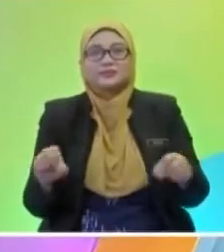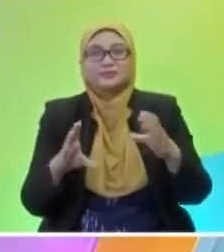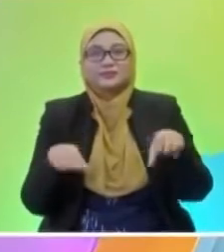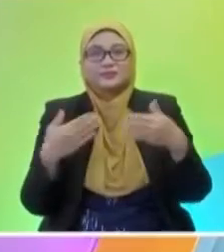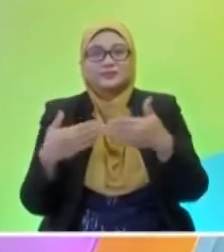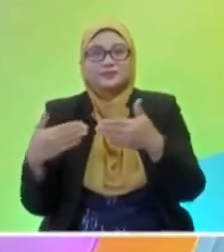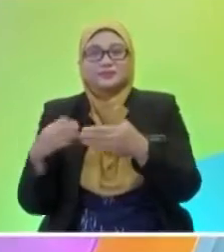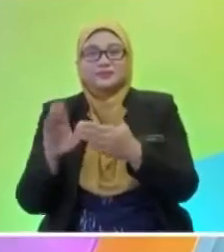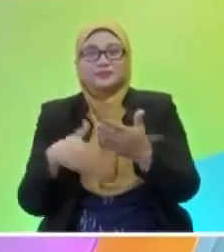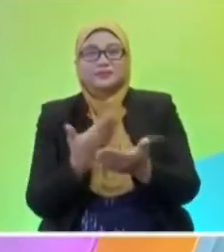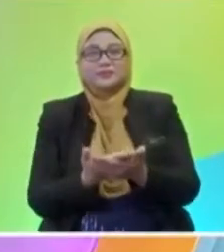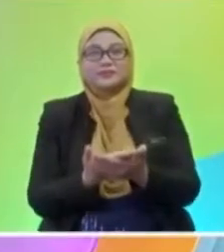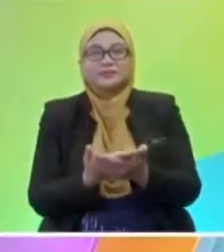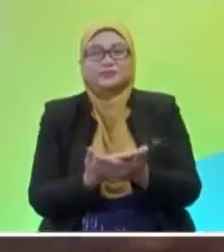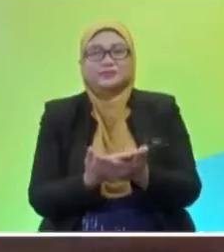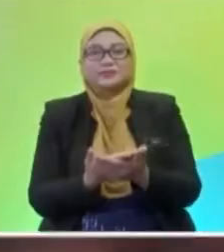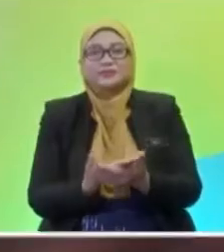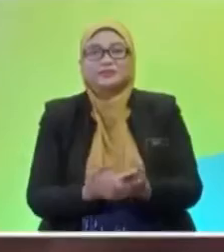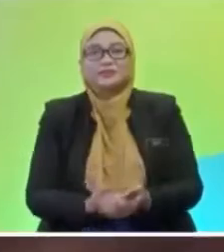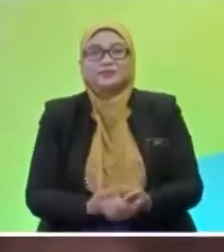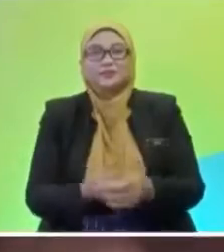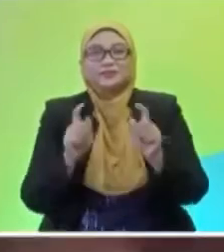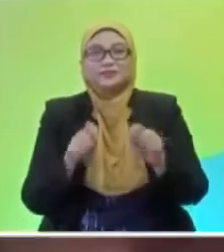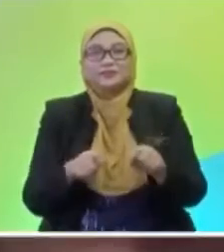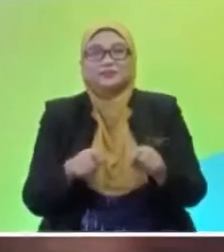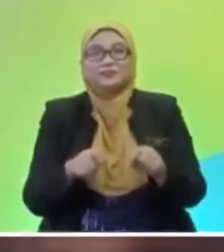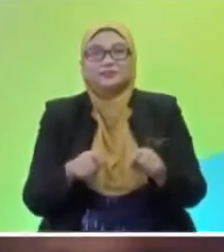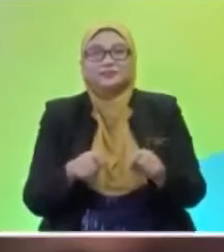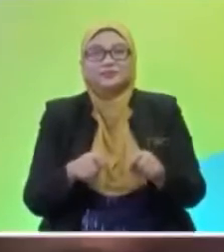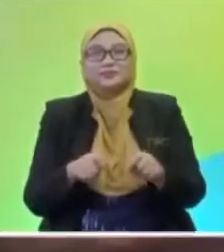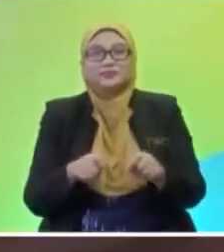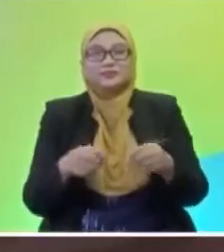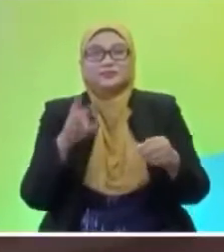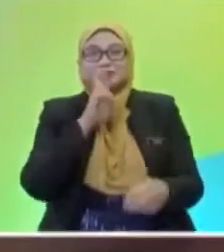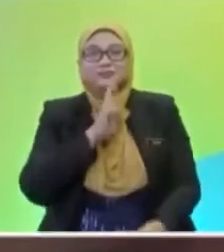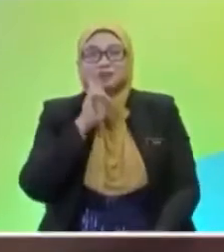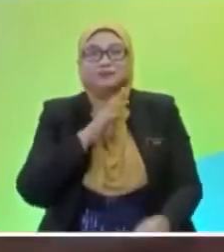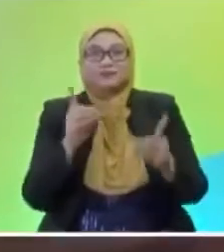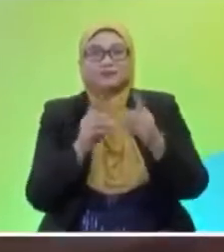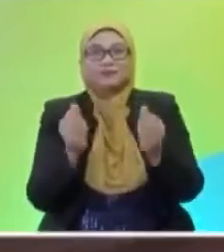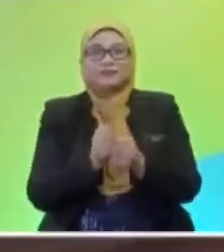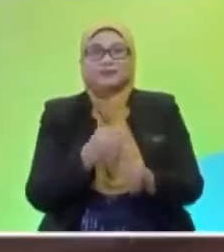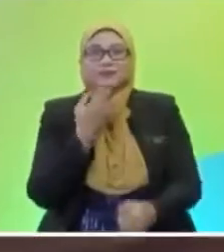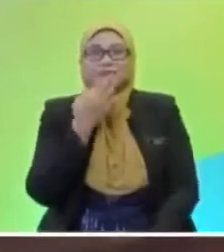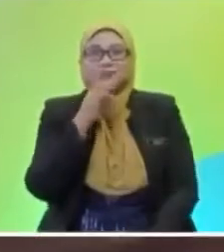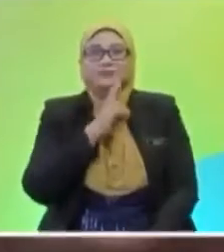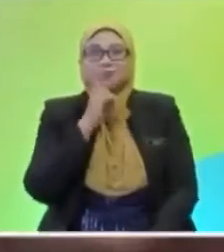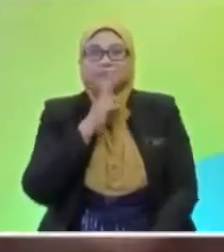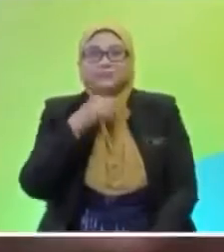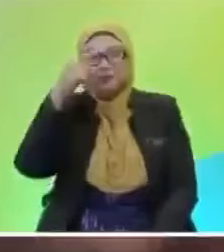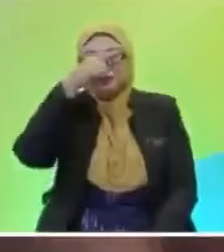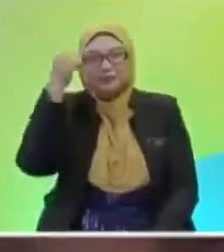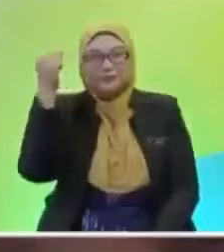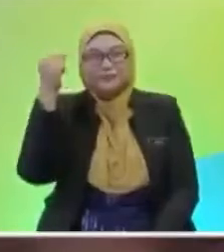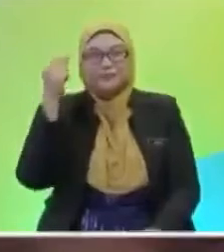semua. Pastikan Syafiqah, merah jumpa dengan warna merah. Hitam dengan hitam. Hitam dengan hitam.